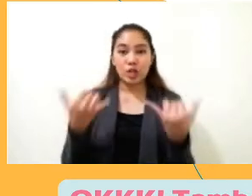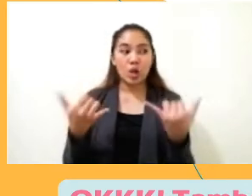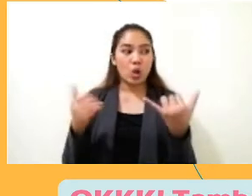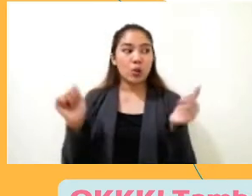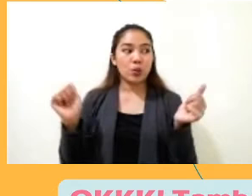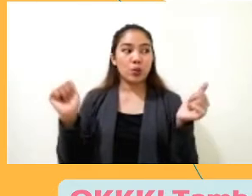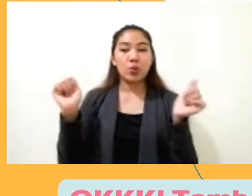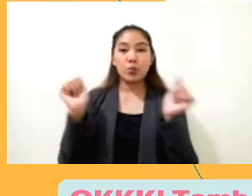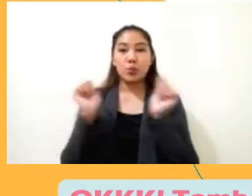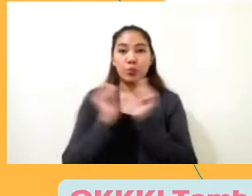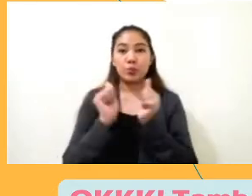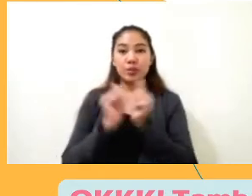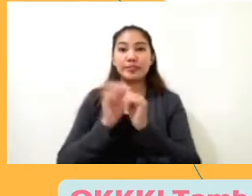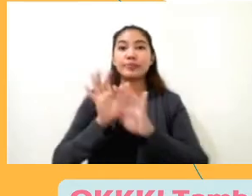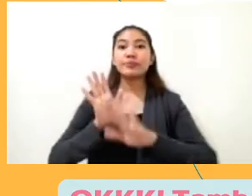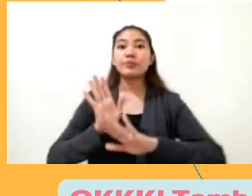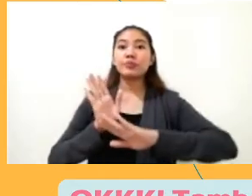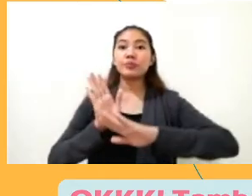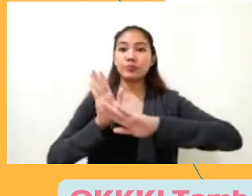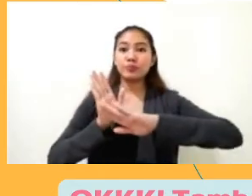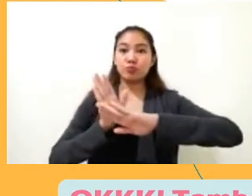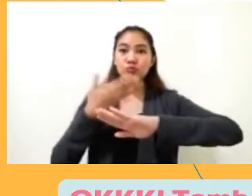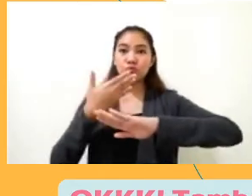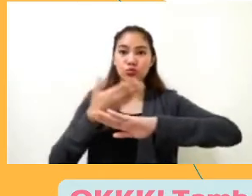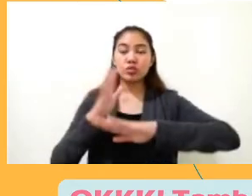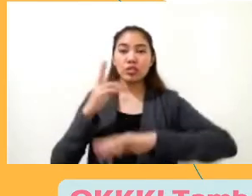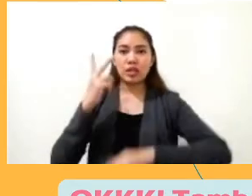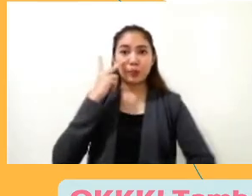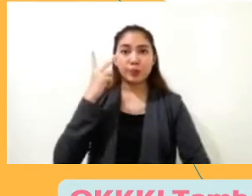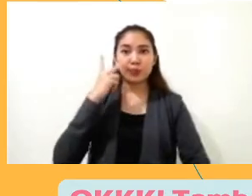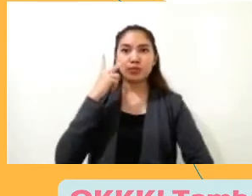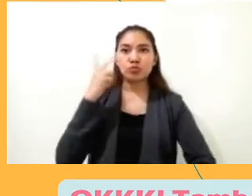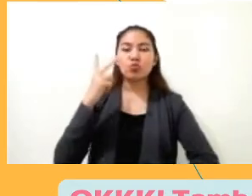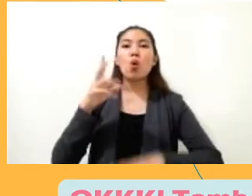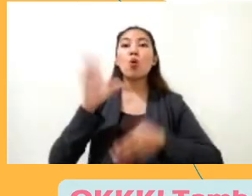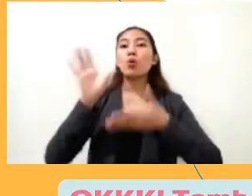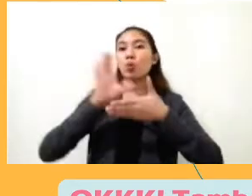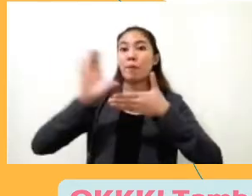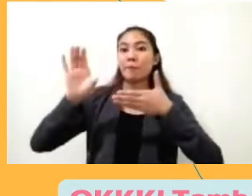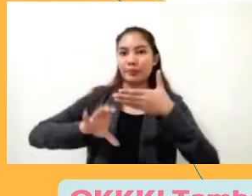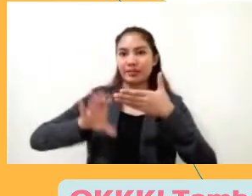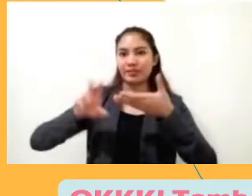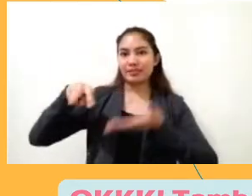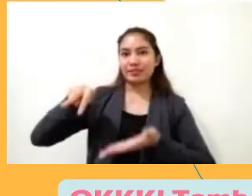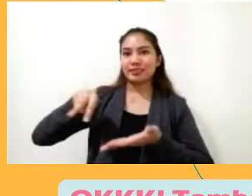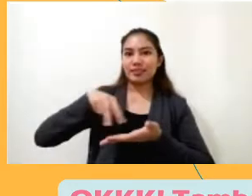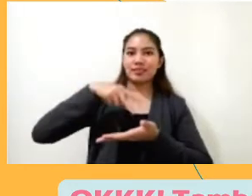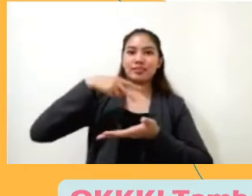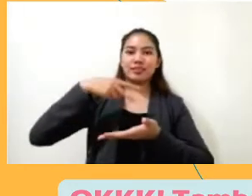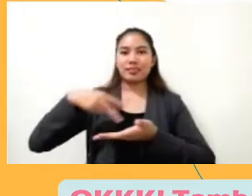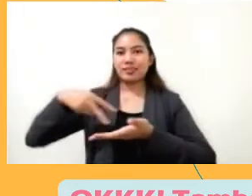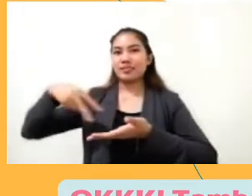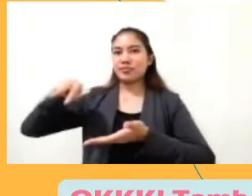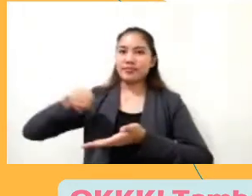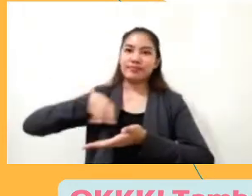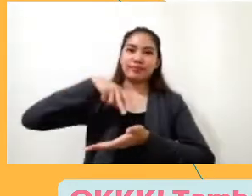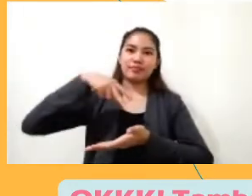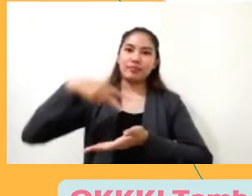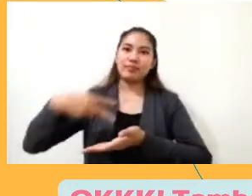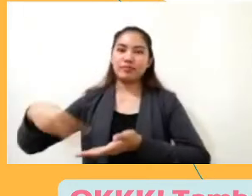makita niyo na kung ano yung itsura nung binuo natin ngayon na movements.